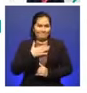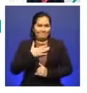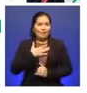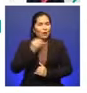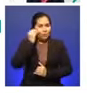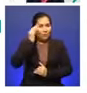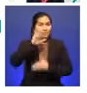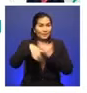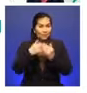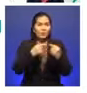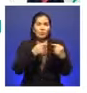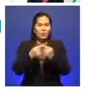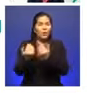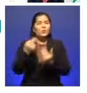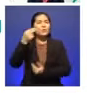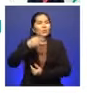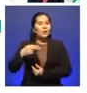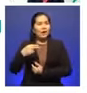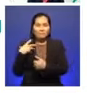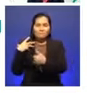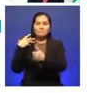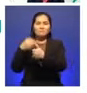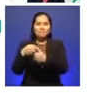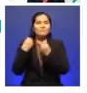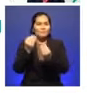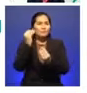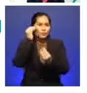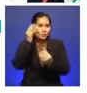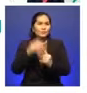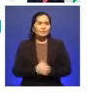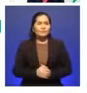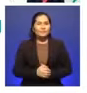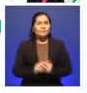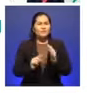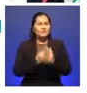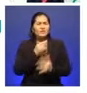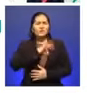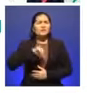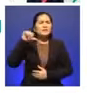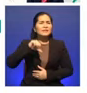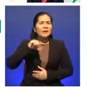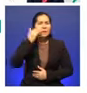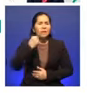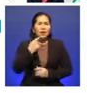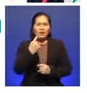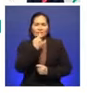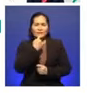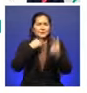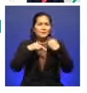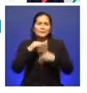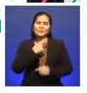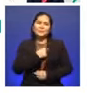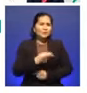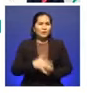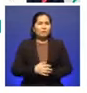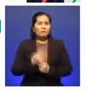รู้ไปบอกกับลูกหลานของผมตอนแรกรู้สึกแย่เพราะไม่ชอบทำฟันตรวจ